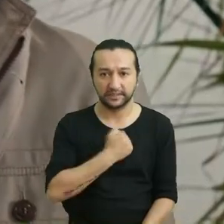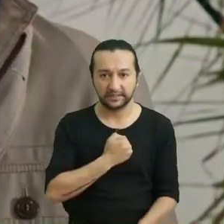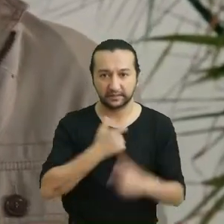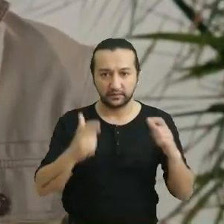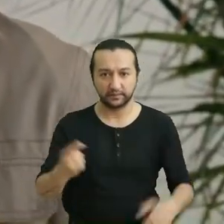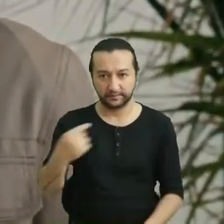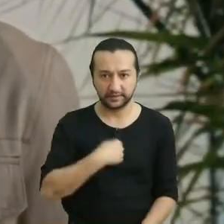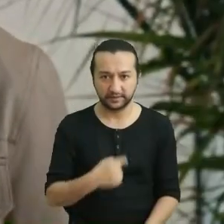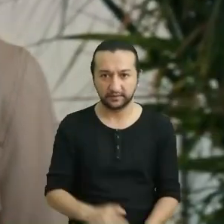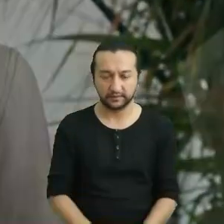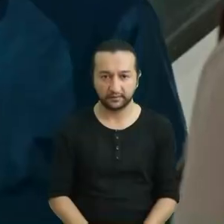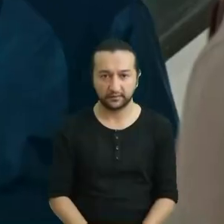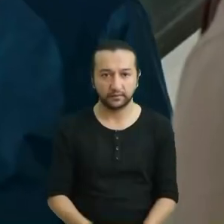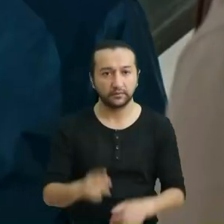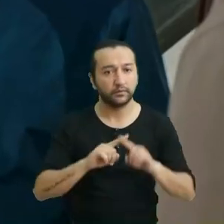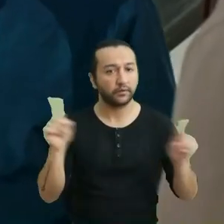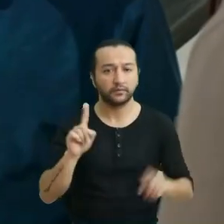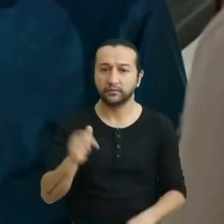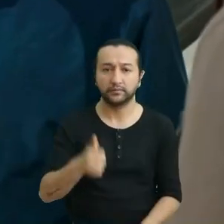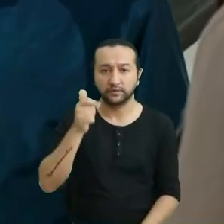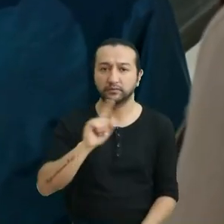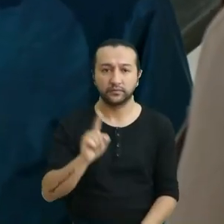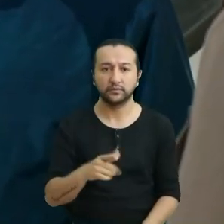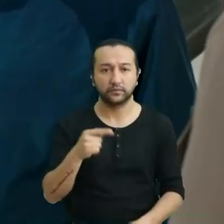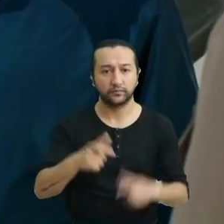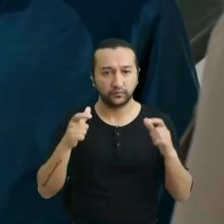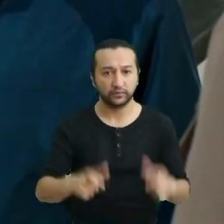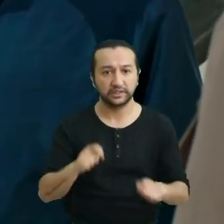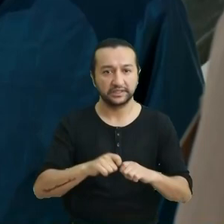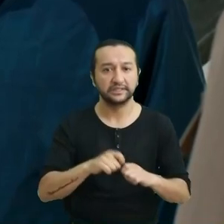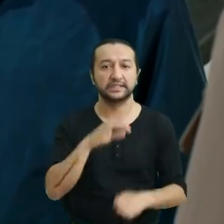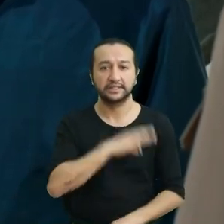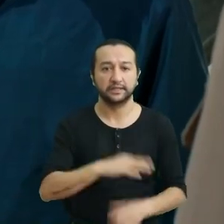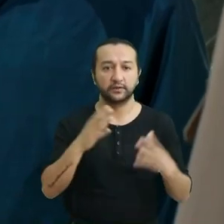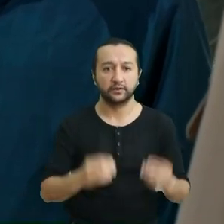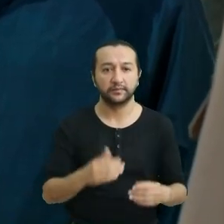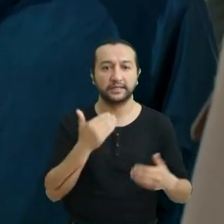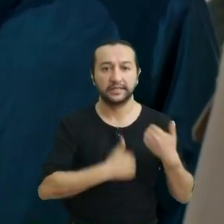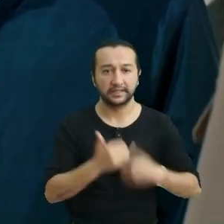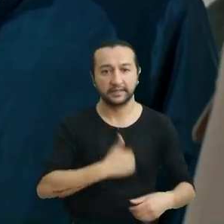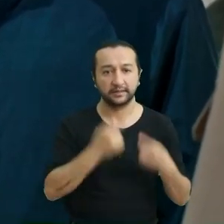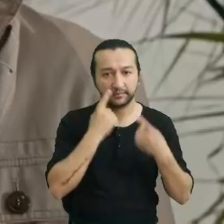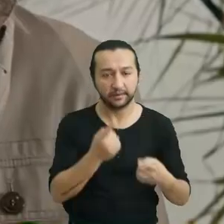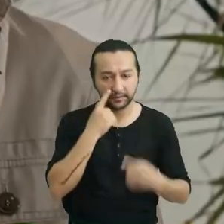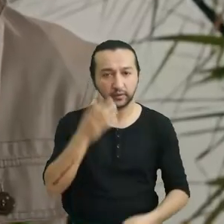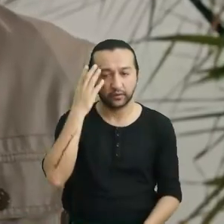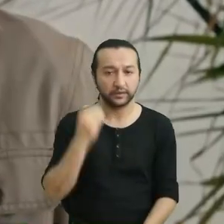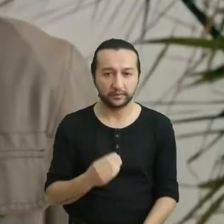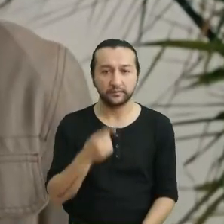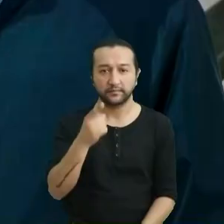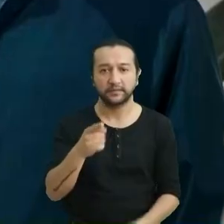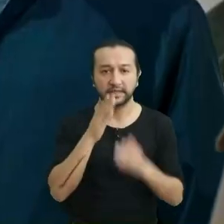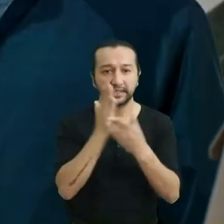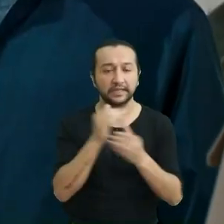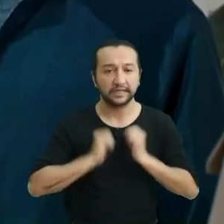mı oğlum bizden? Haşa başkanım. Burada işe yarıyorum. Yaralılara bakmayı öğrendim.